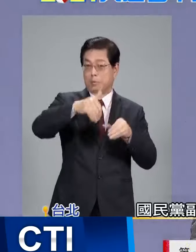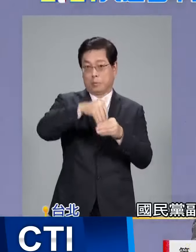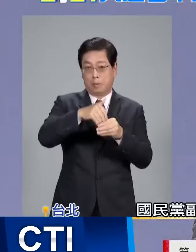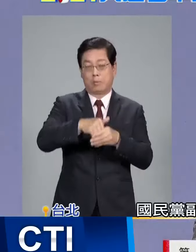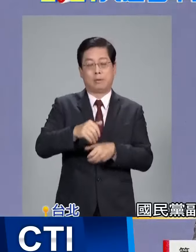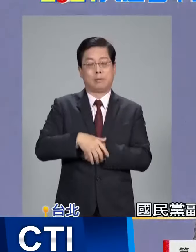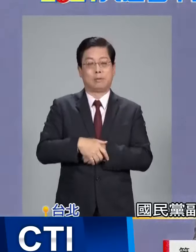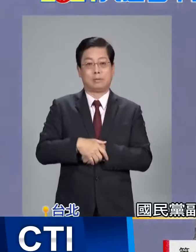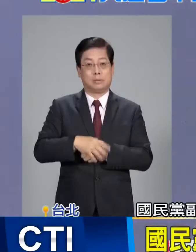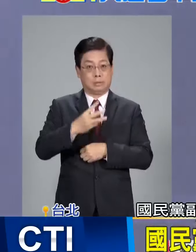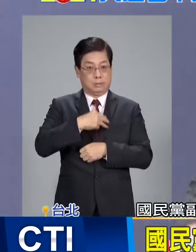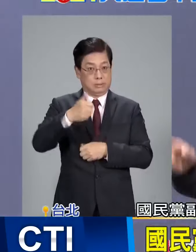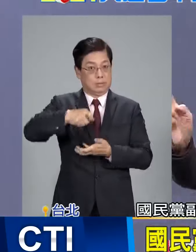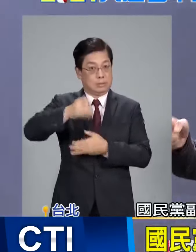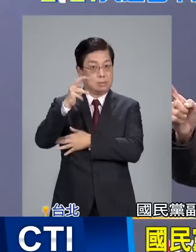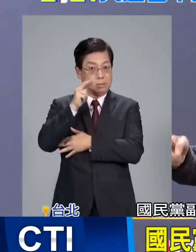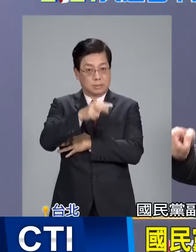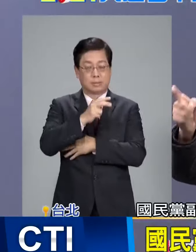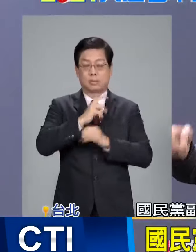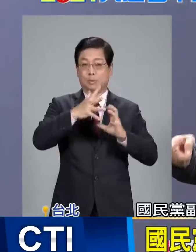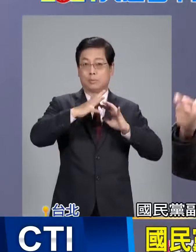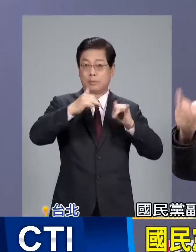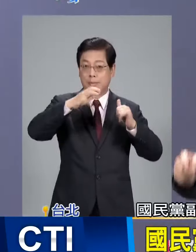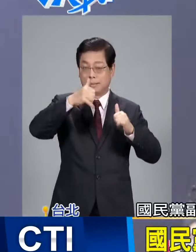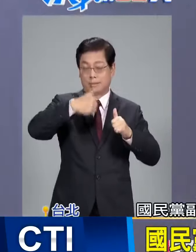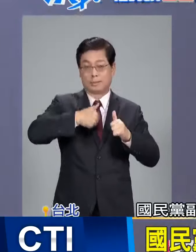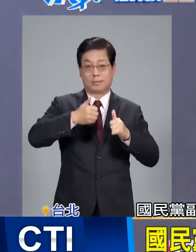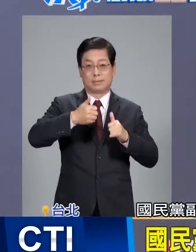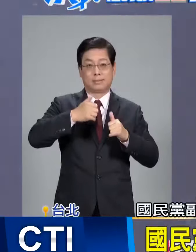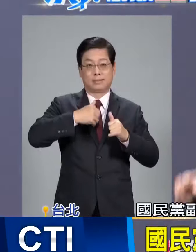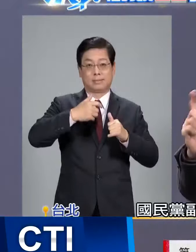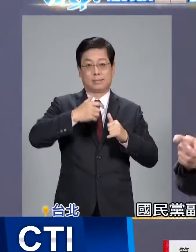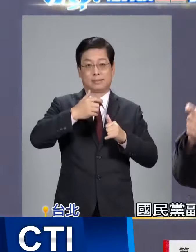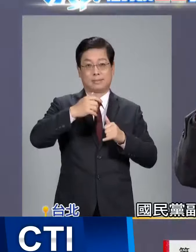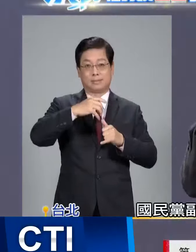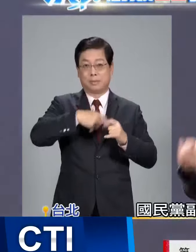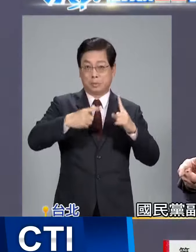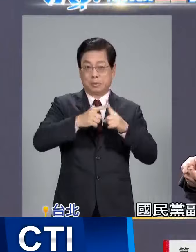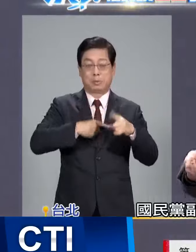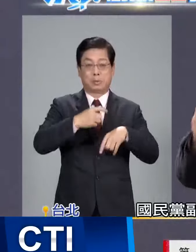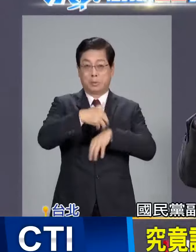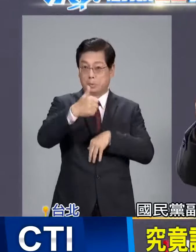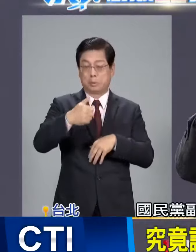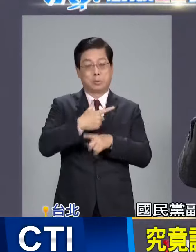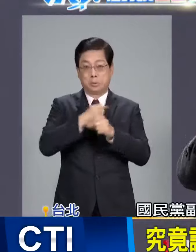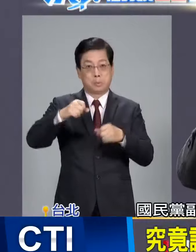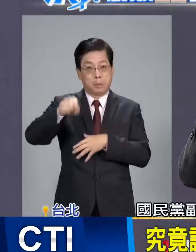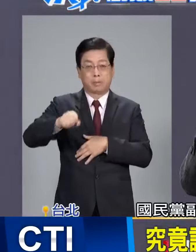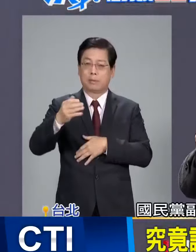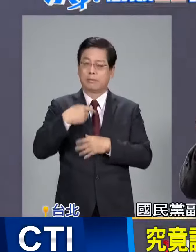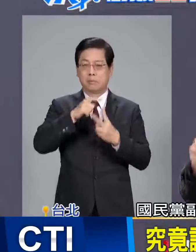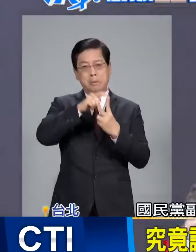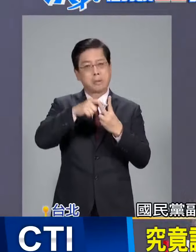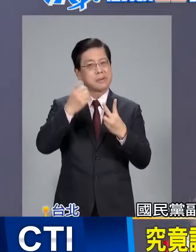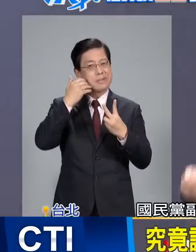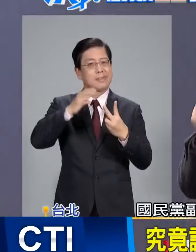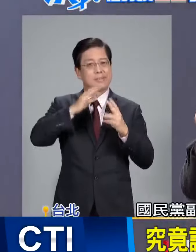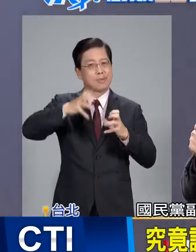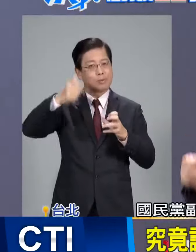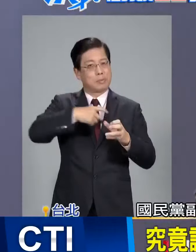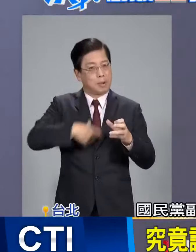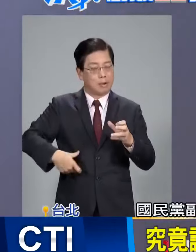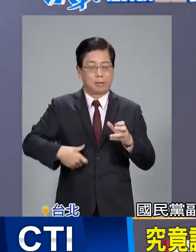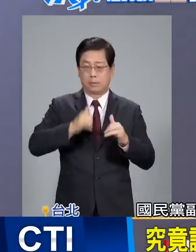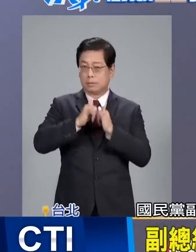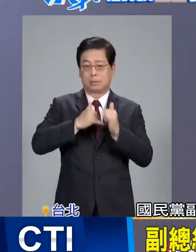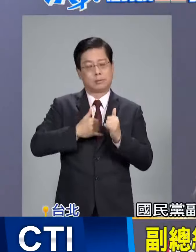赵少康提出的政见，国民党总统候选人侯友宜照单全收，但是我们看不懂究竟谁才是总统候选人，民